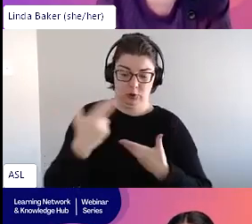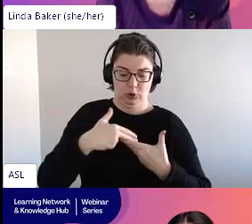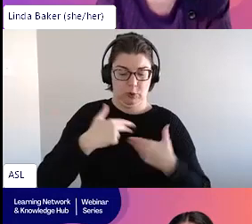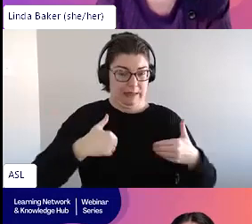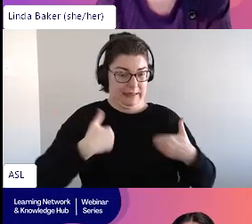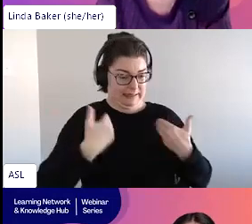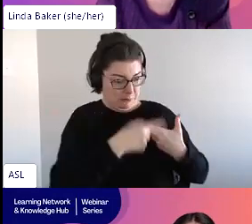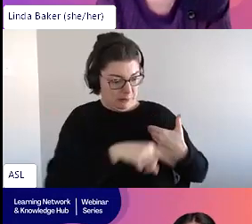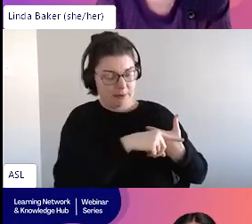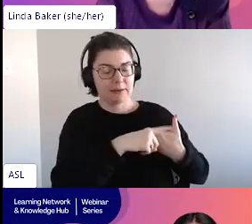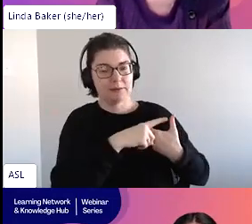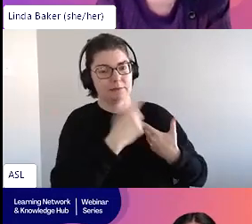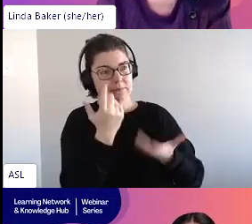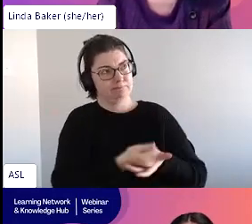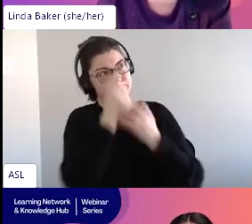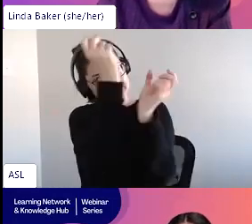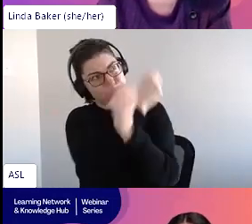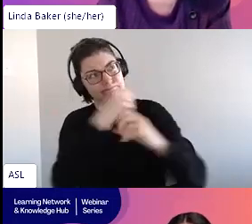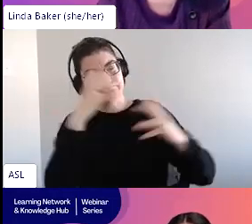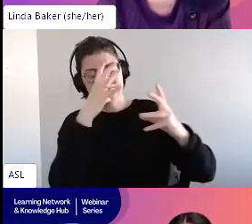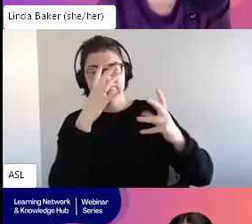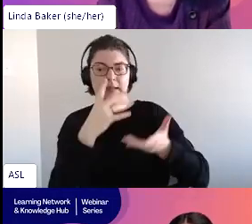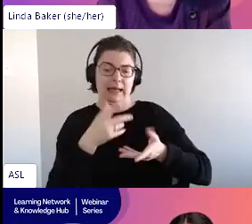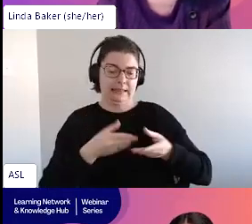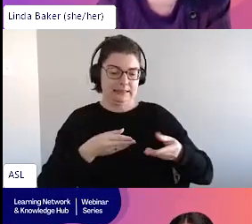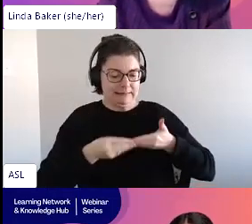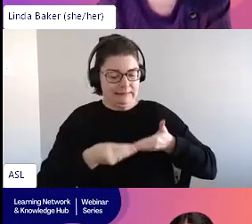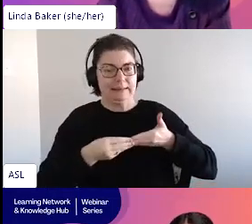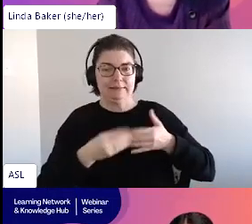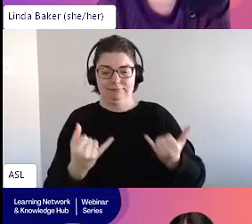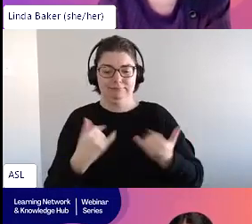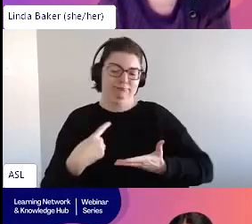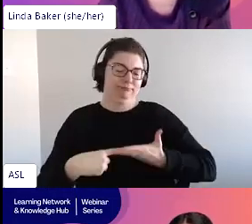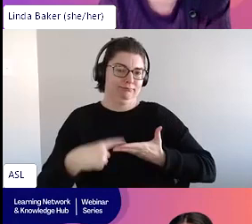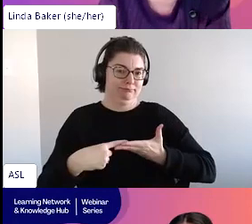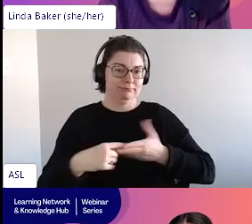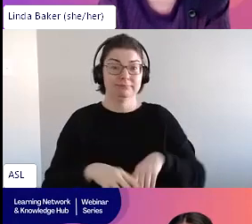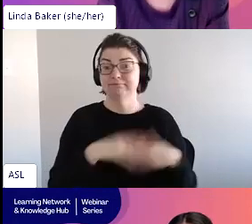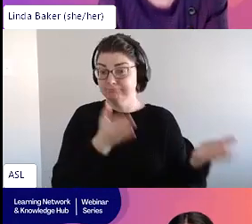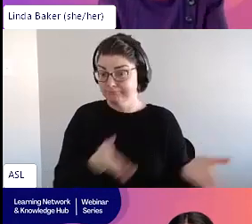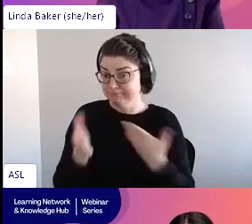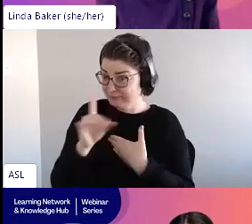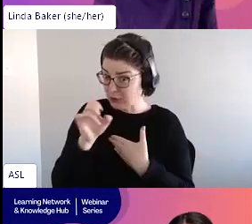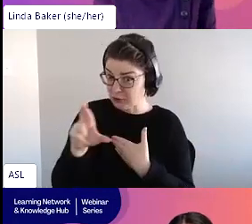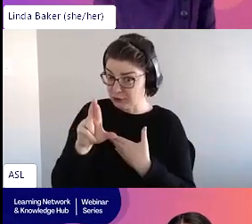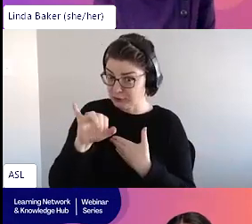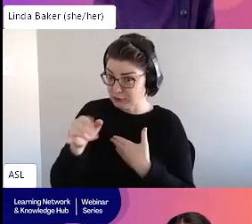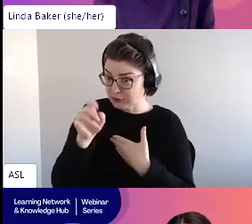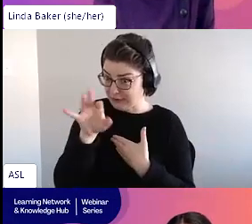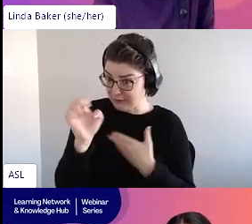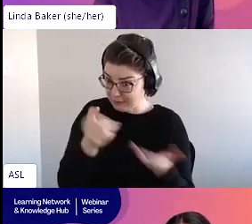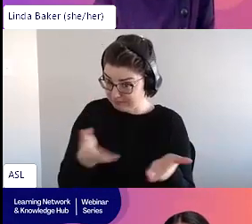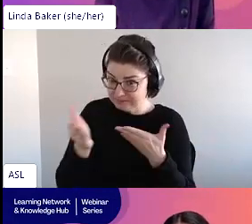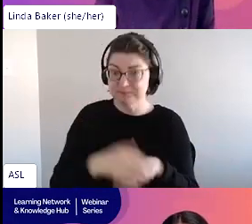très heureux de voir pire se joindre à nos jeunes panélistes pour animer la discussion d'aujourd'hui allez-y docteur jaffi